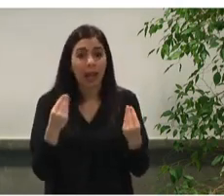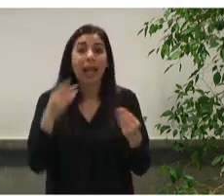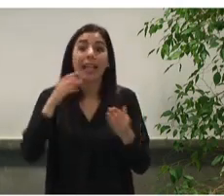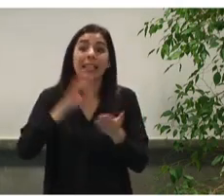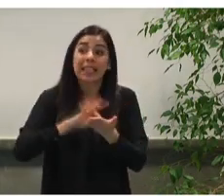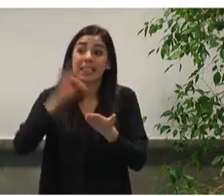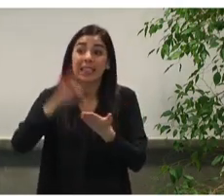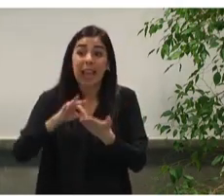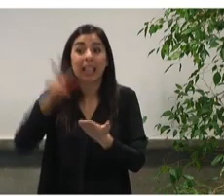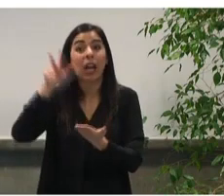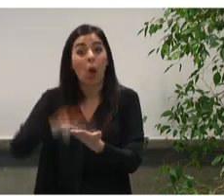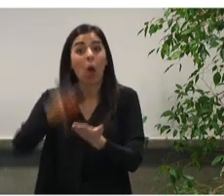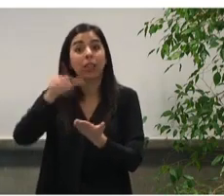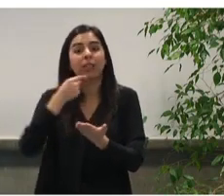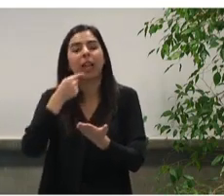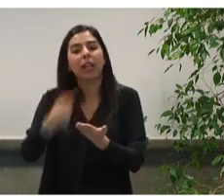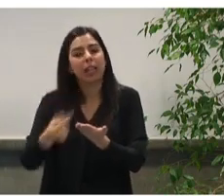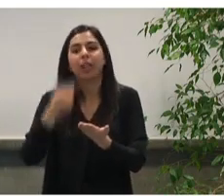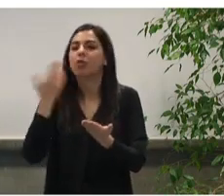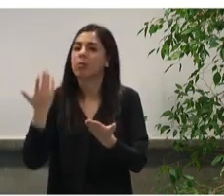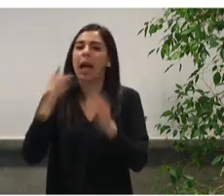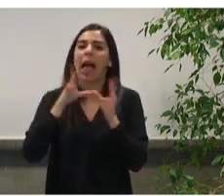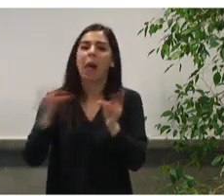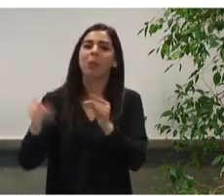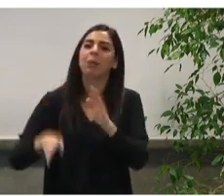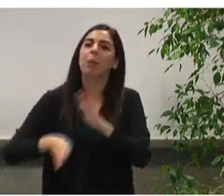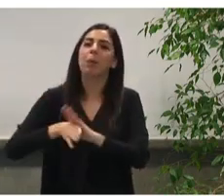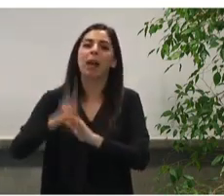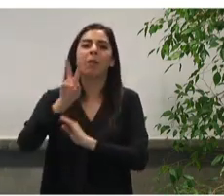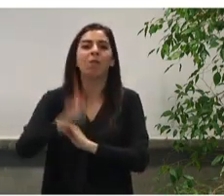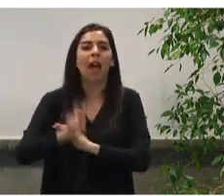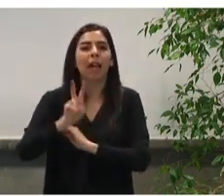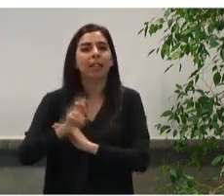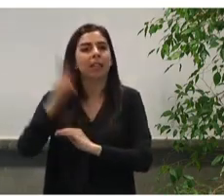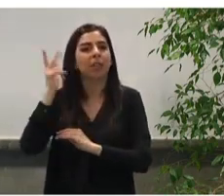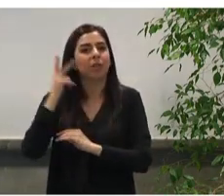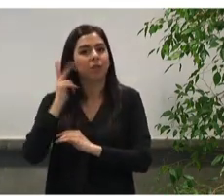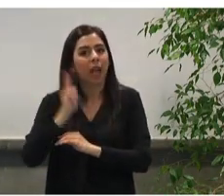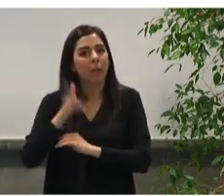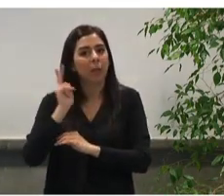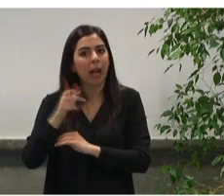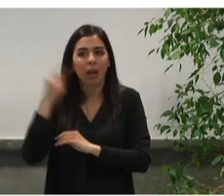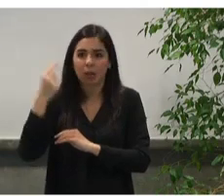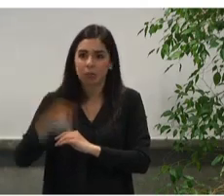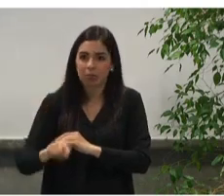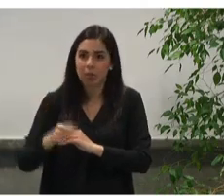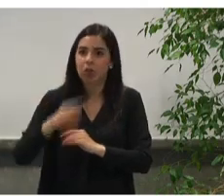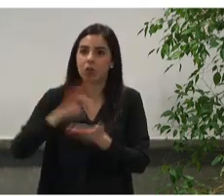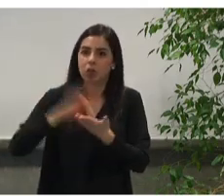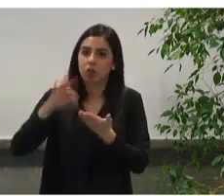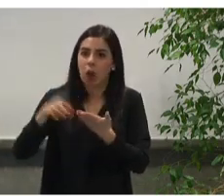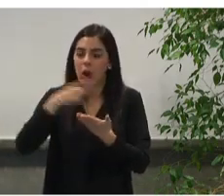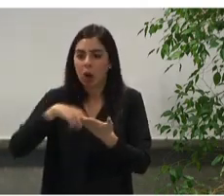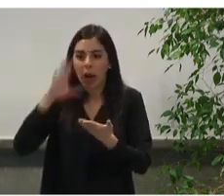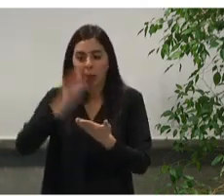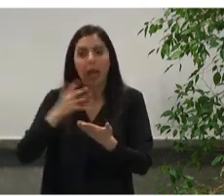partire l'epidemia dal 20 di febbraio, che è il giorno che ci siamo accorti del paziente 1 e i